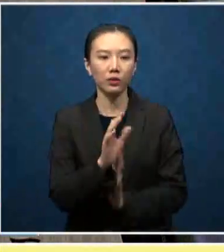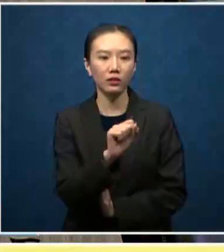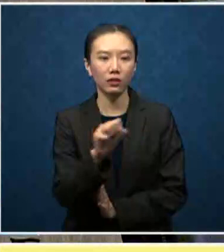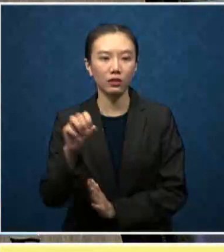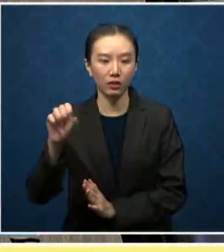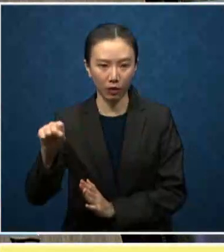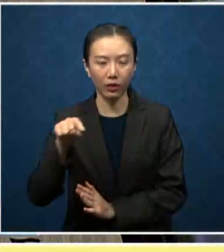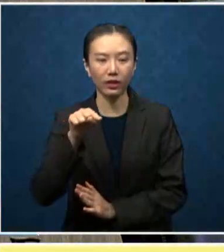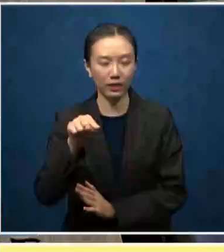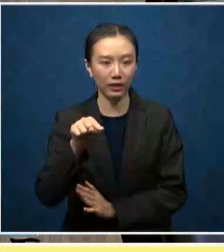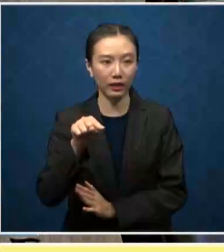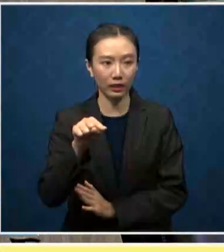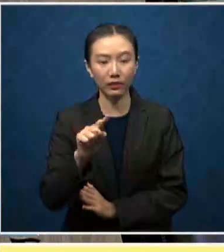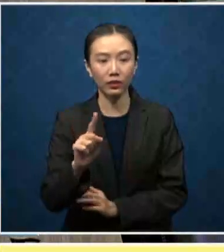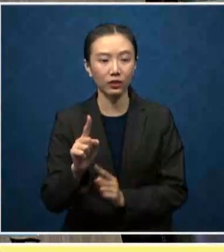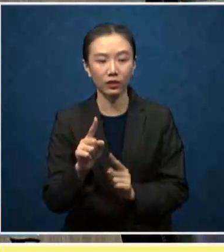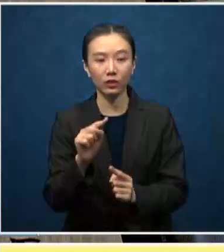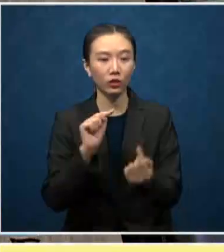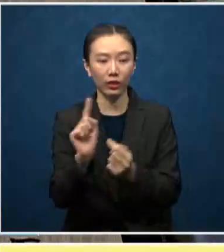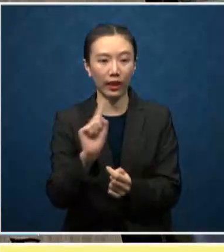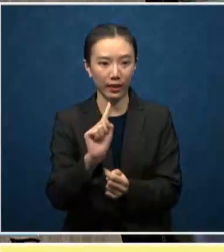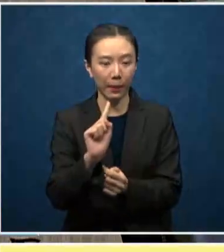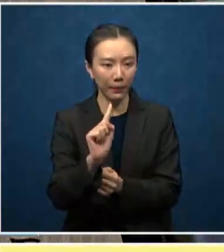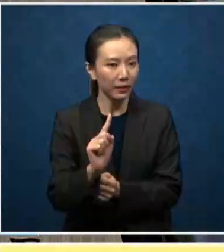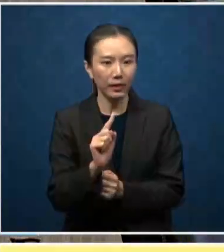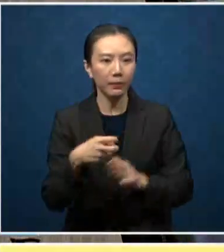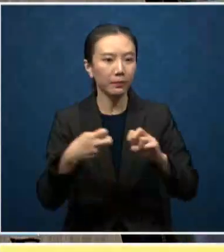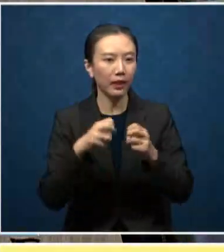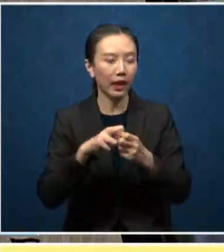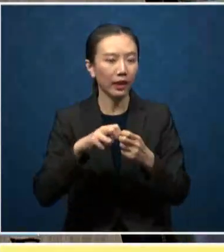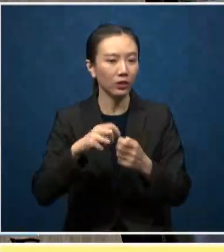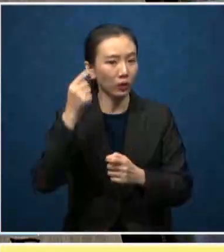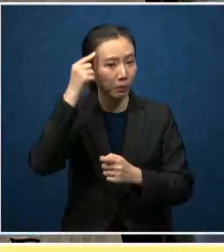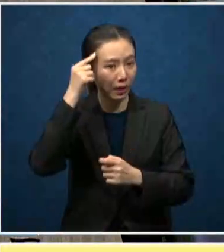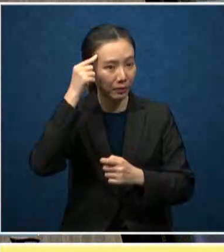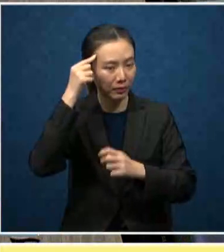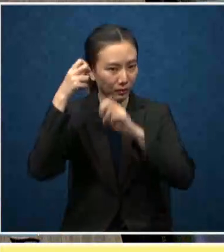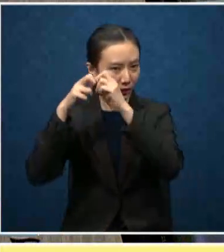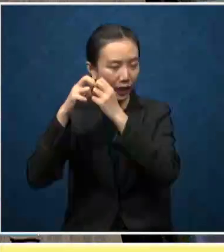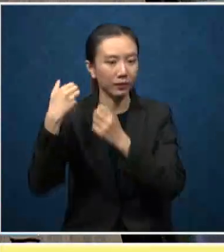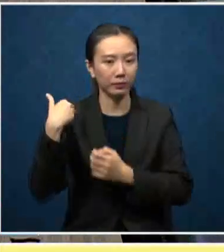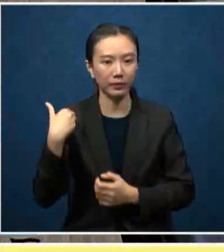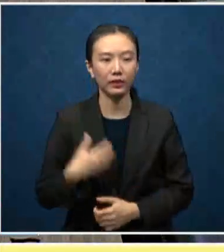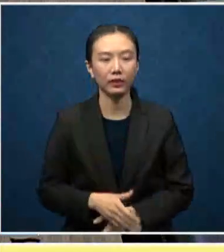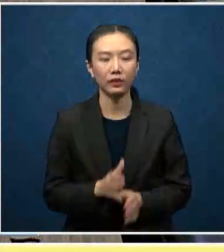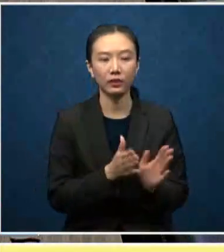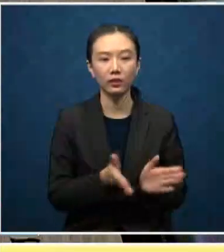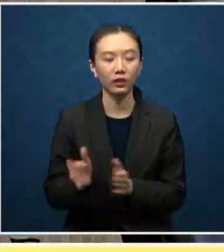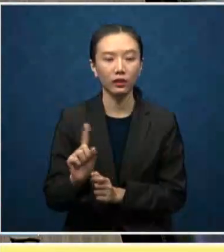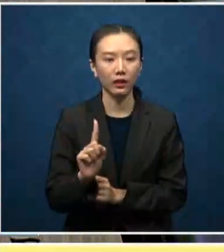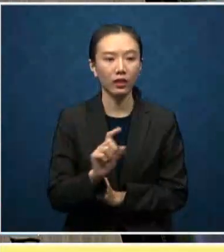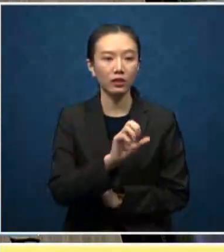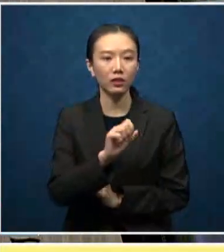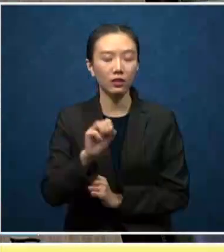เรื่องของการคัดกรองผู้ที่มีปัญหาสุขภาพจิตท่านช่ยไปคิดด้วยถัดมาคเรื่องncdสสส